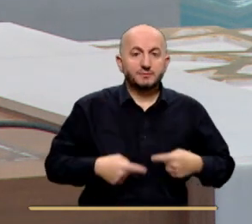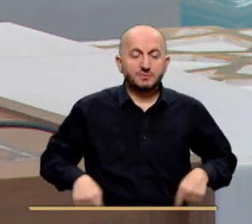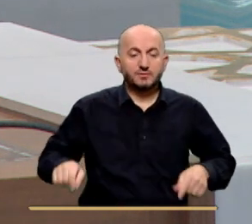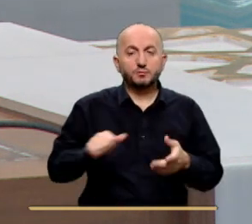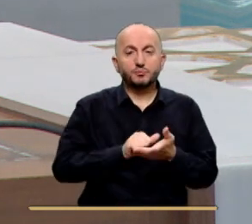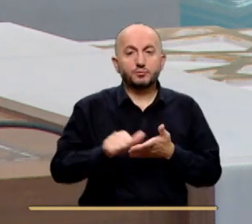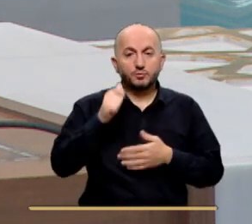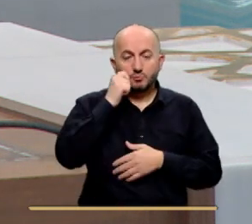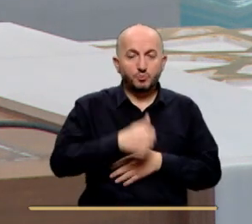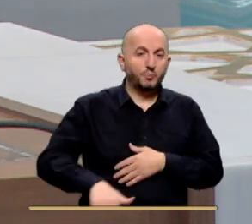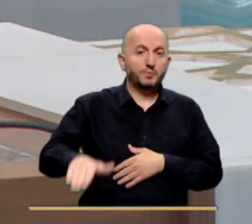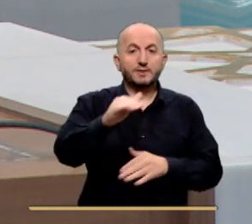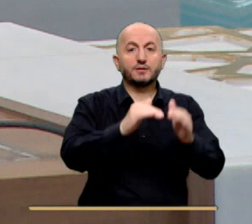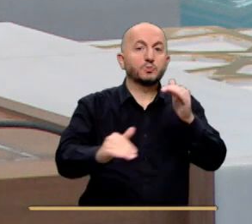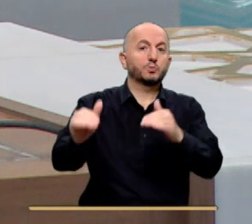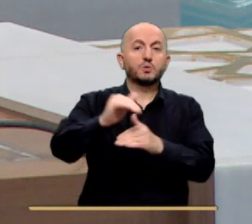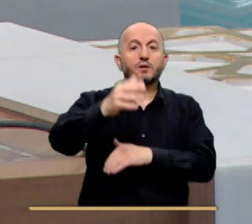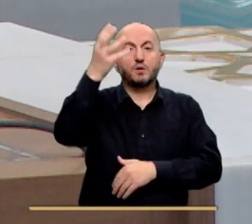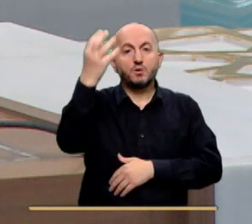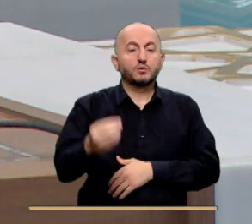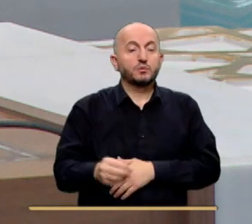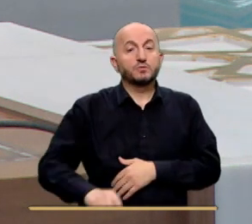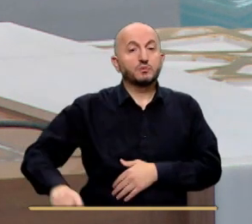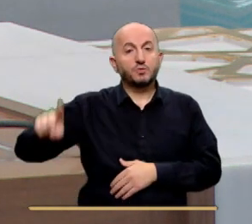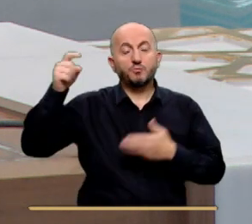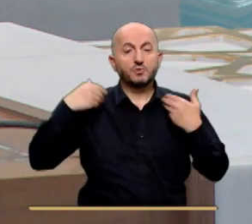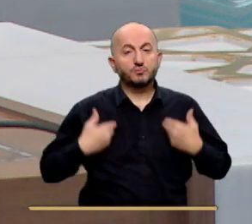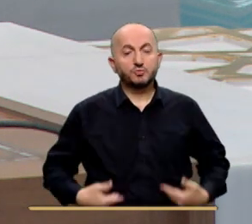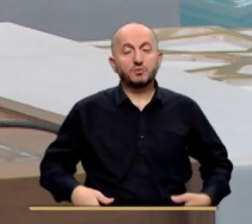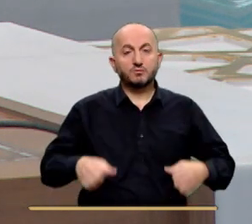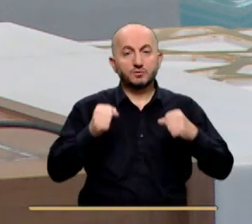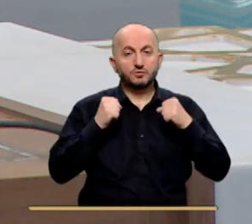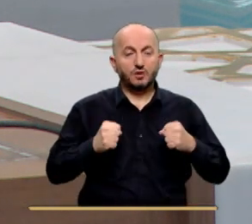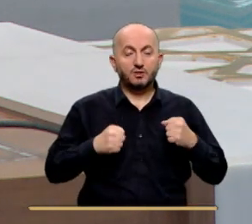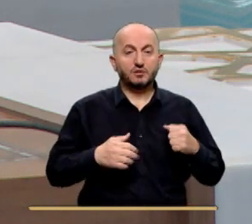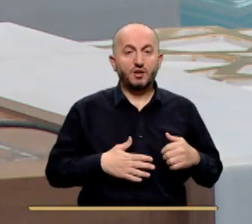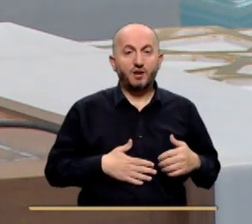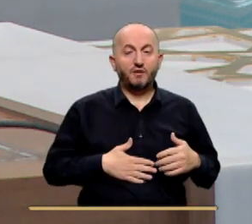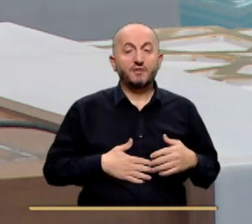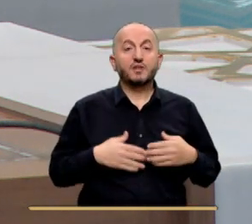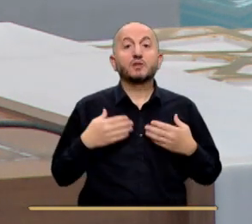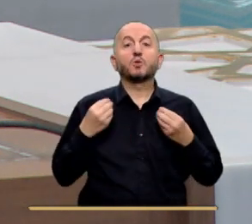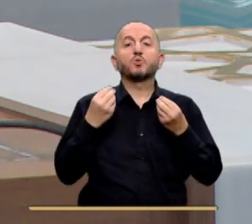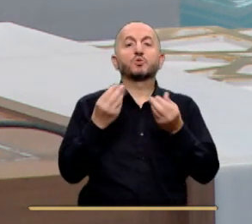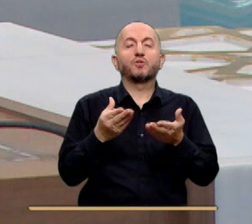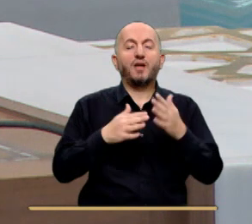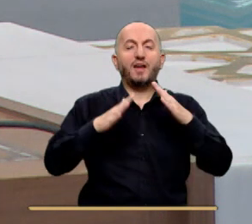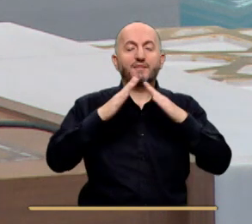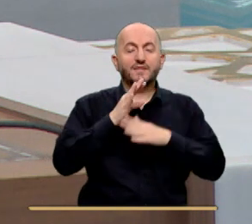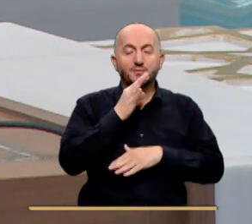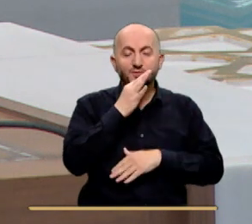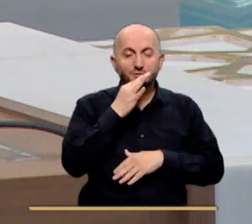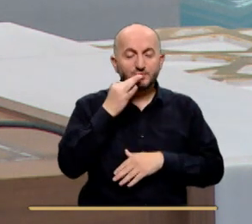bütün müminlerin üzerine olsun. Rabbim vücutlarımıza sağlık, afiyet lütfeylesin. Evlerimizi